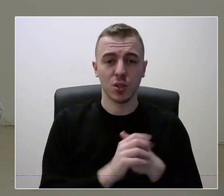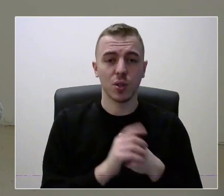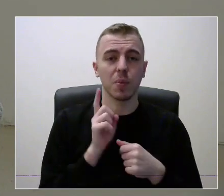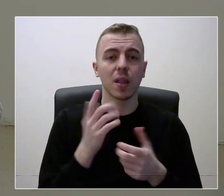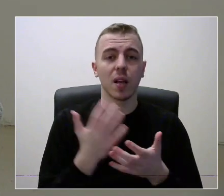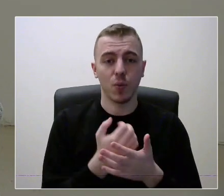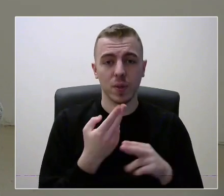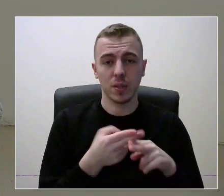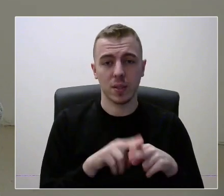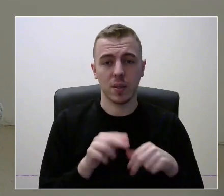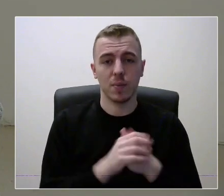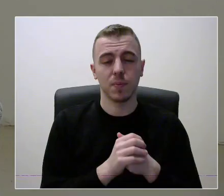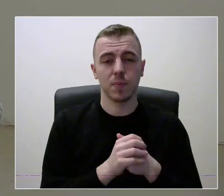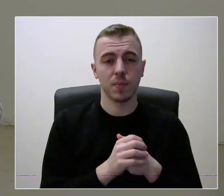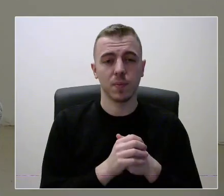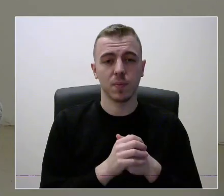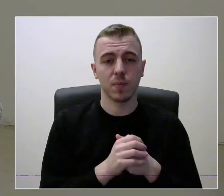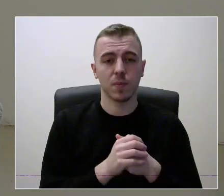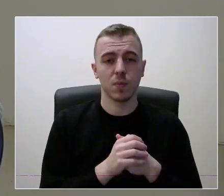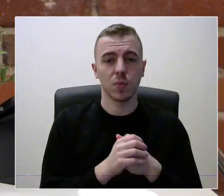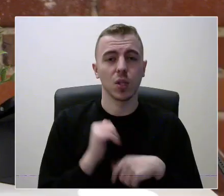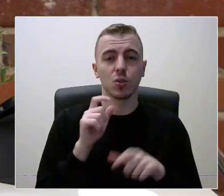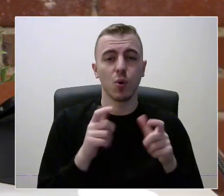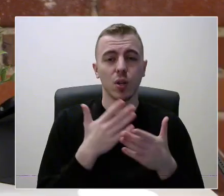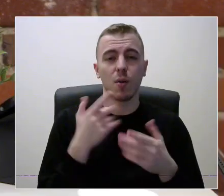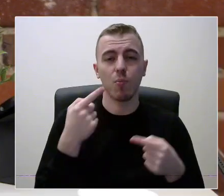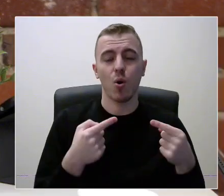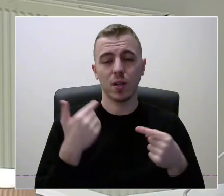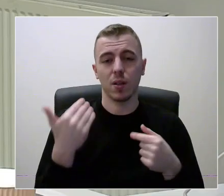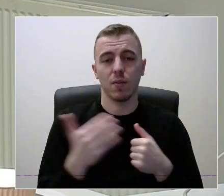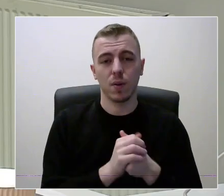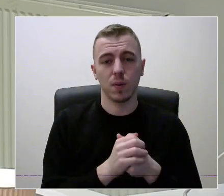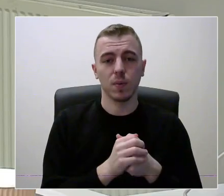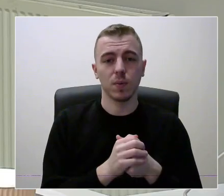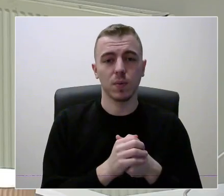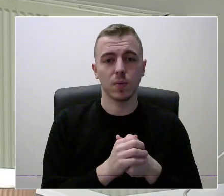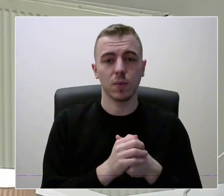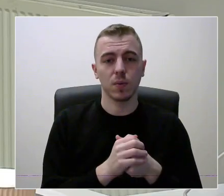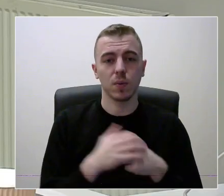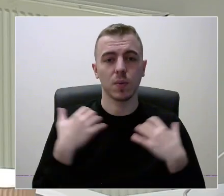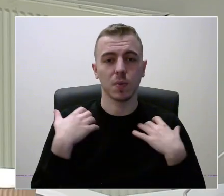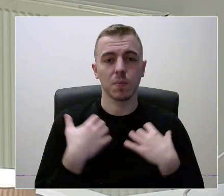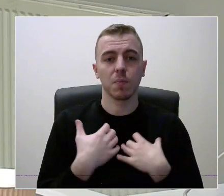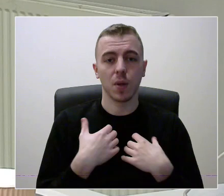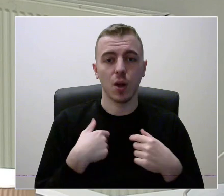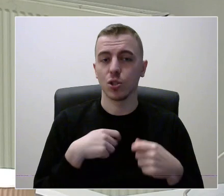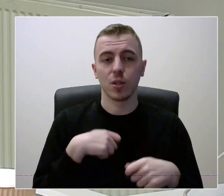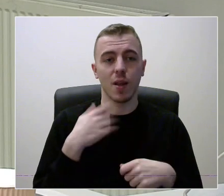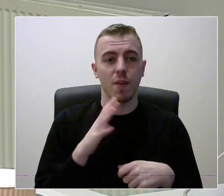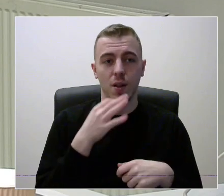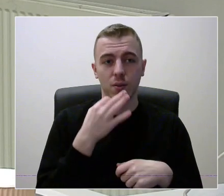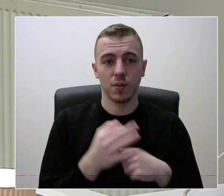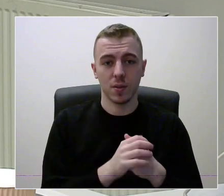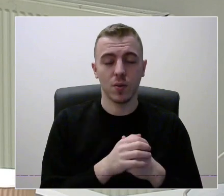gaunasi gyvenime, bet tai yra žmonės, tai yra politikai. Replika? Labai trumpai. Tai, merė, aš nebereikalai ir paminėjau, kad 22